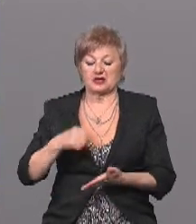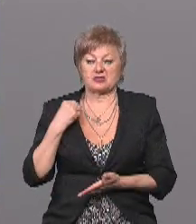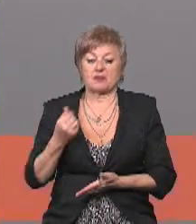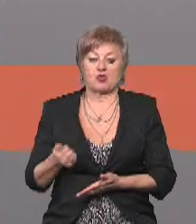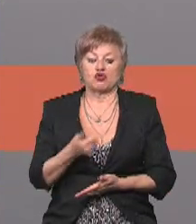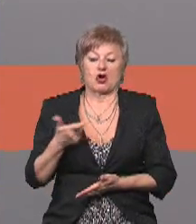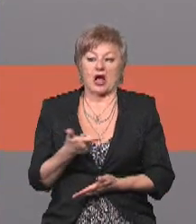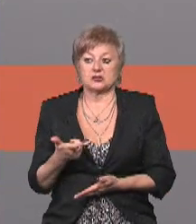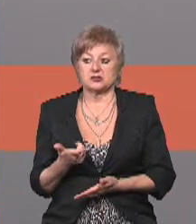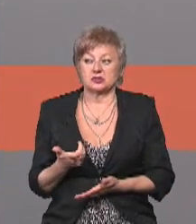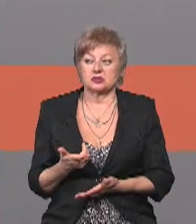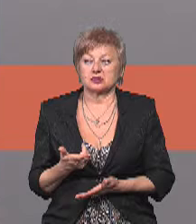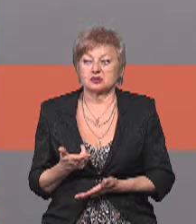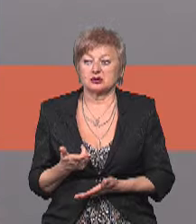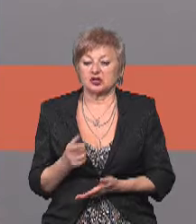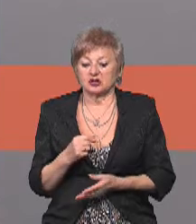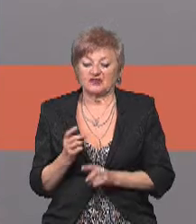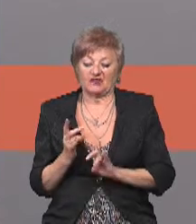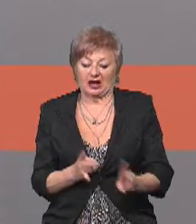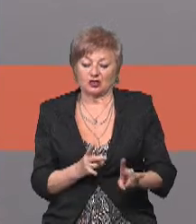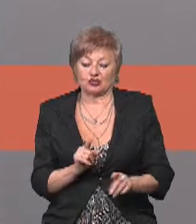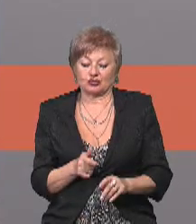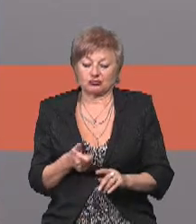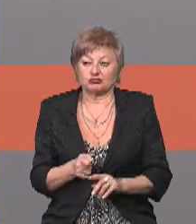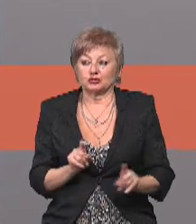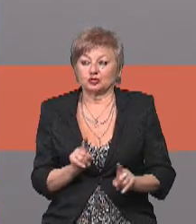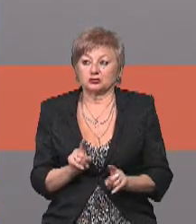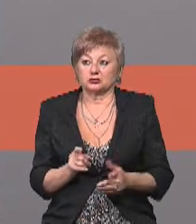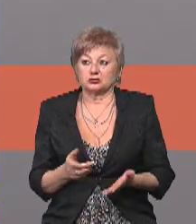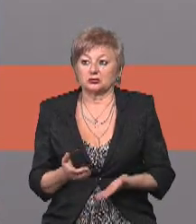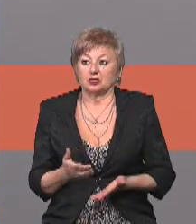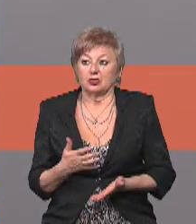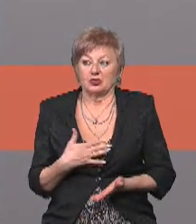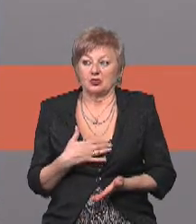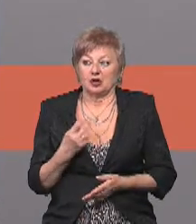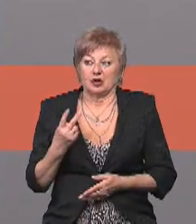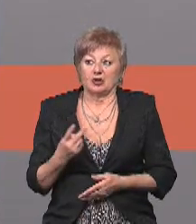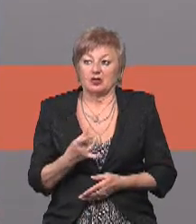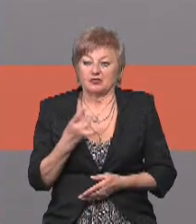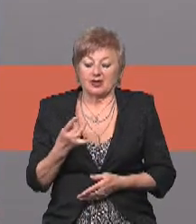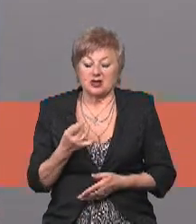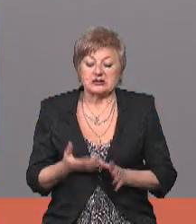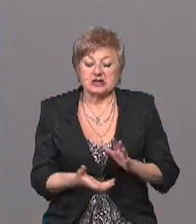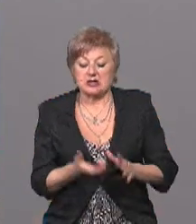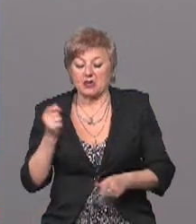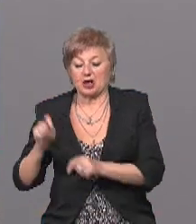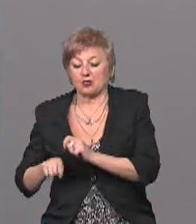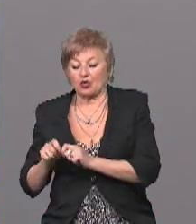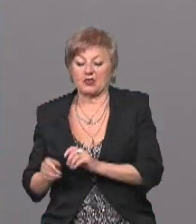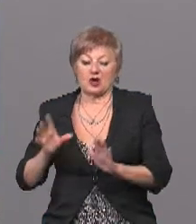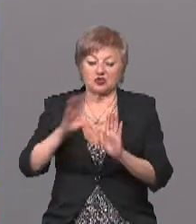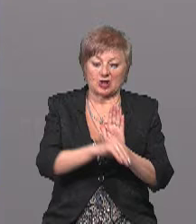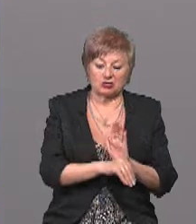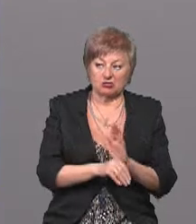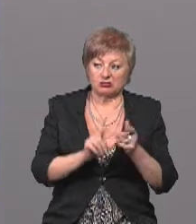Запоріжгазу щось там шкодять, бо в мене є лічильник газу, вже там два рази його знімали, перевіряли,